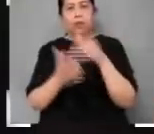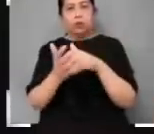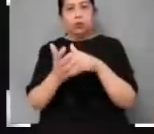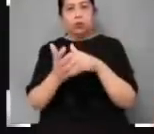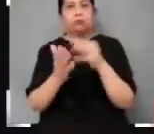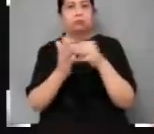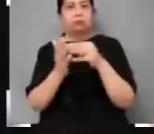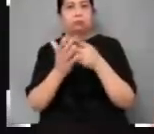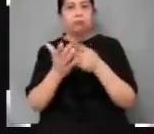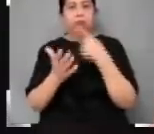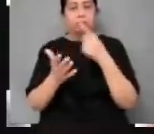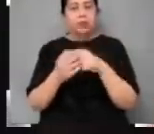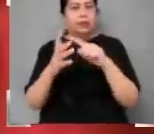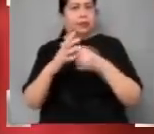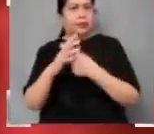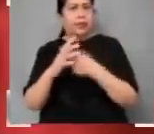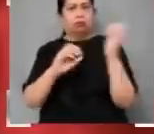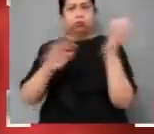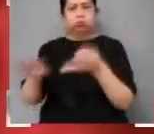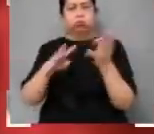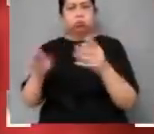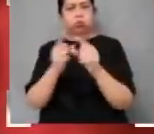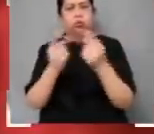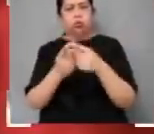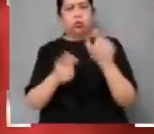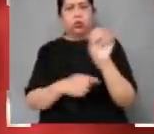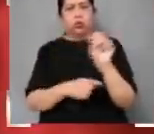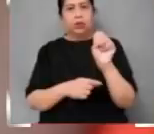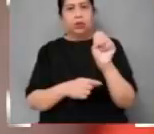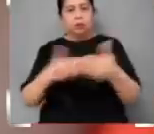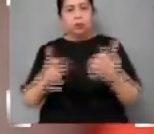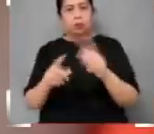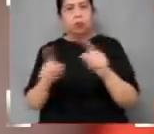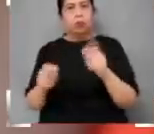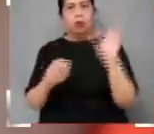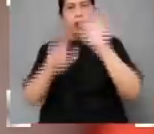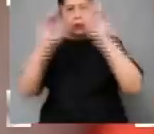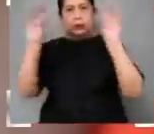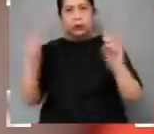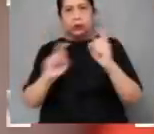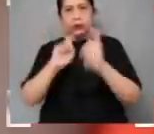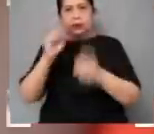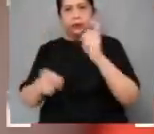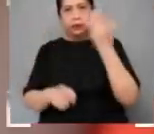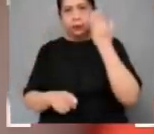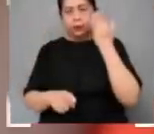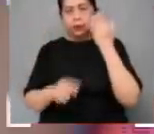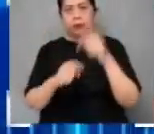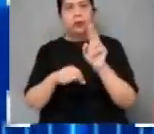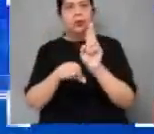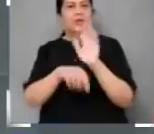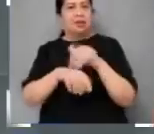PIDEA, nagsimula magbagsak ng droga ang grupo gamit ang packaging na bihis pamasko. Kasama ito doon sa tinatawag namin na